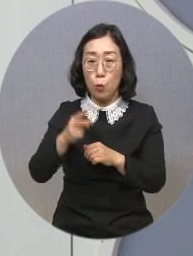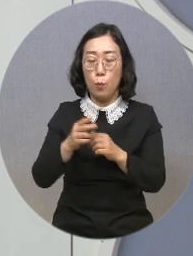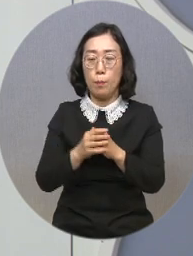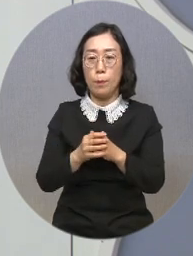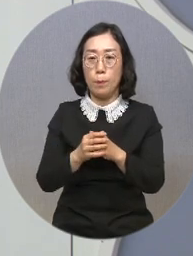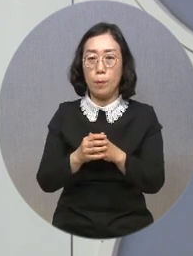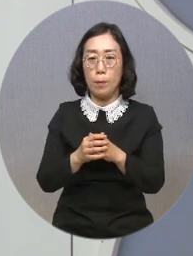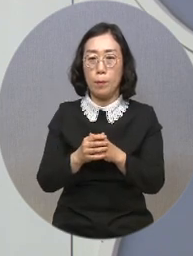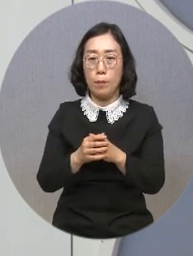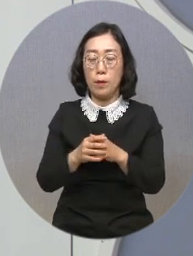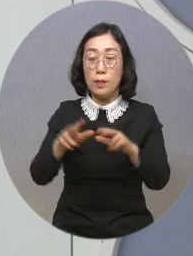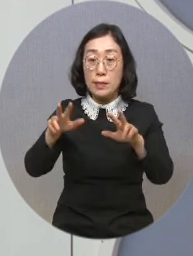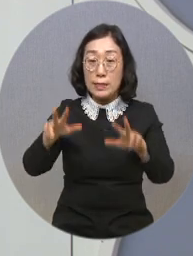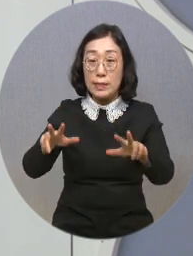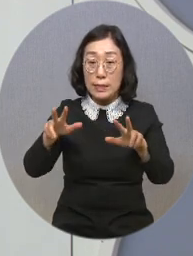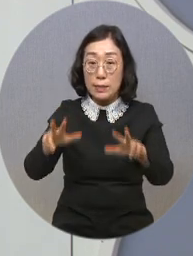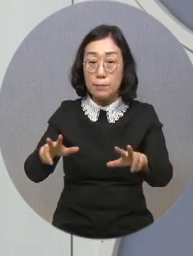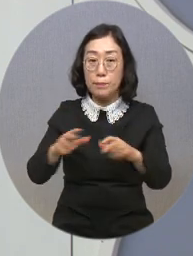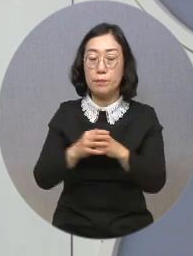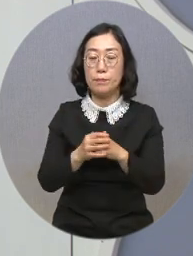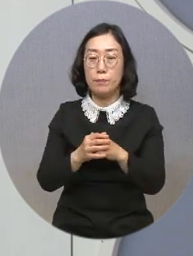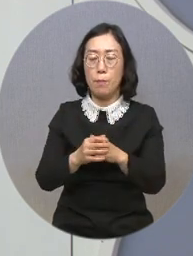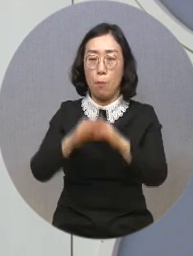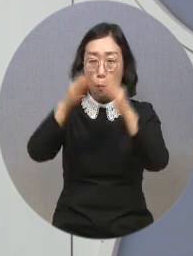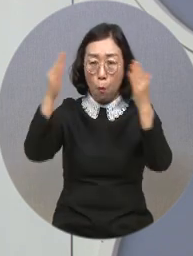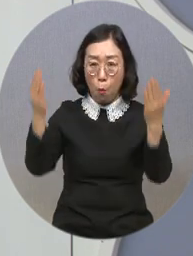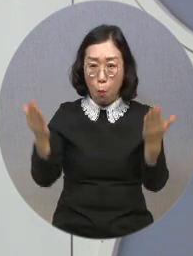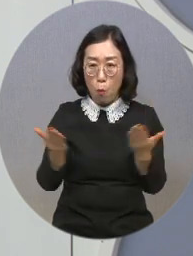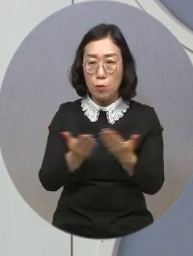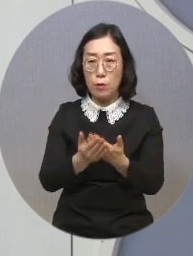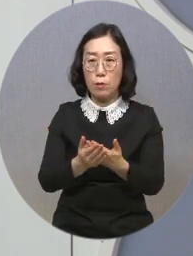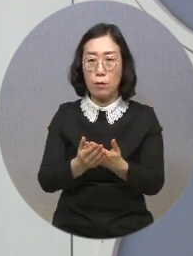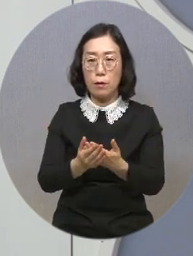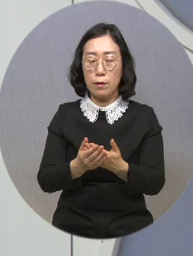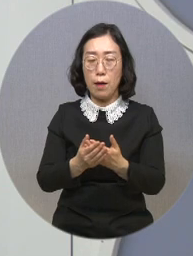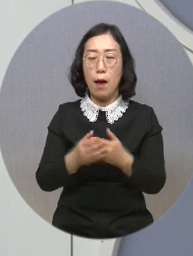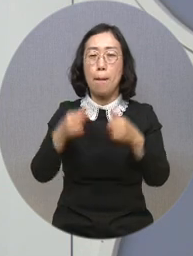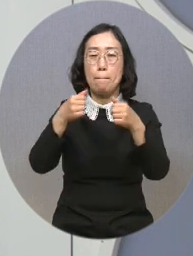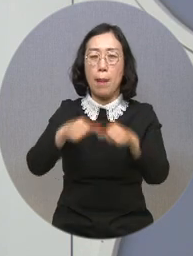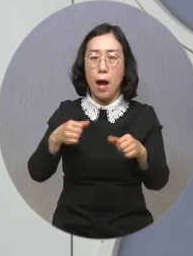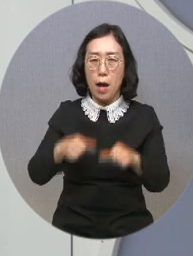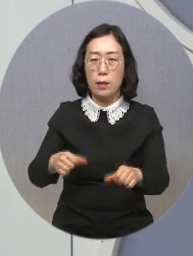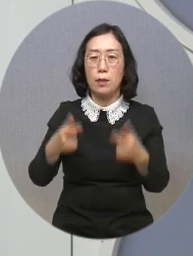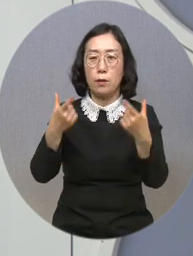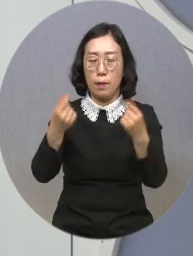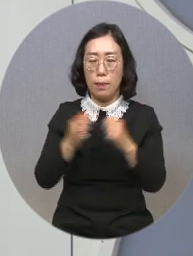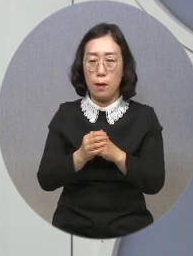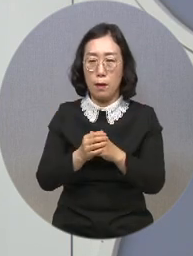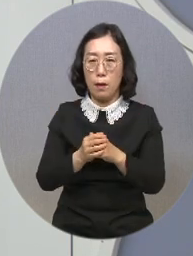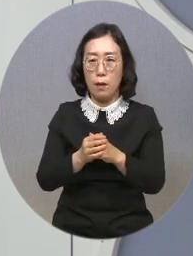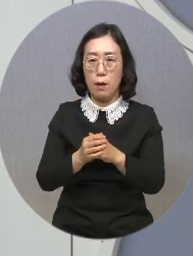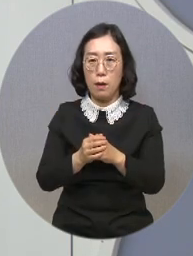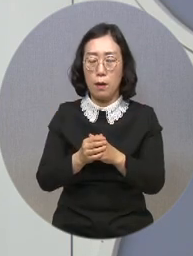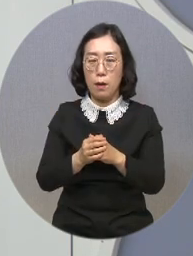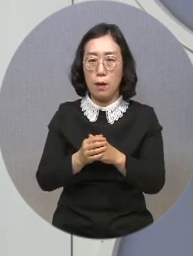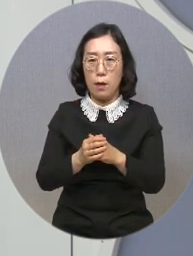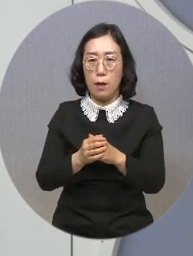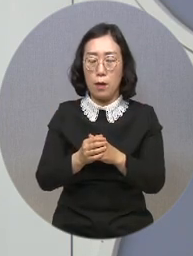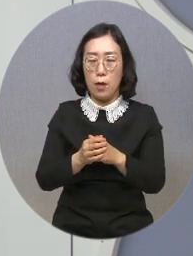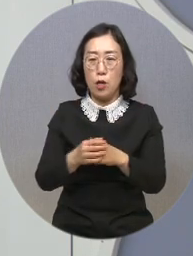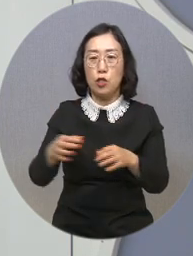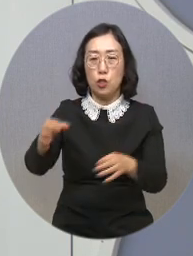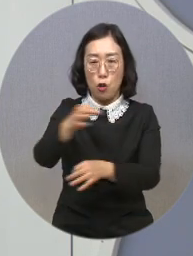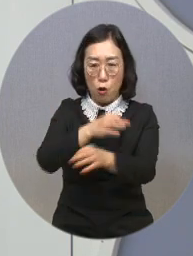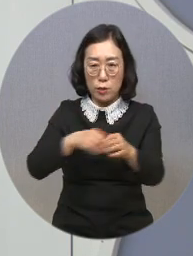말씀이 지금은 모든 거를 다 망가뜨렸다. 안보, 정치,